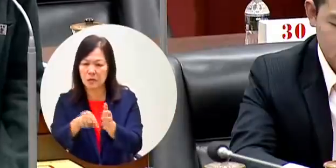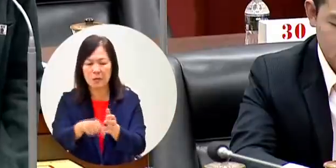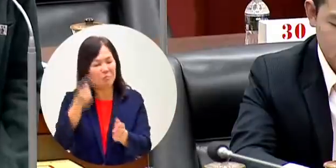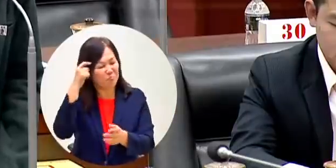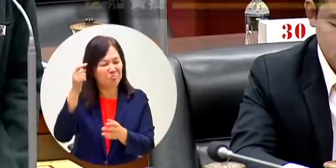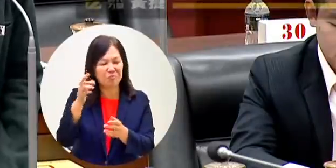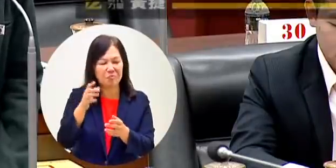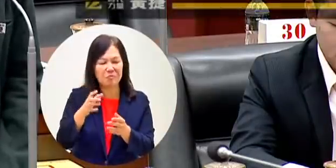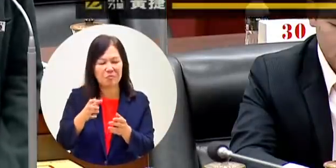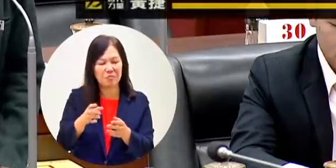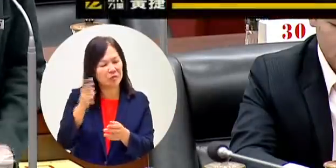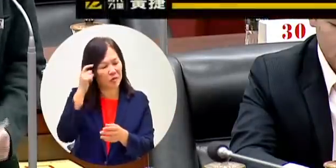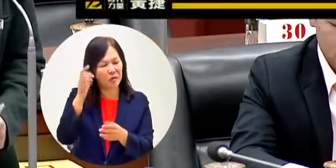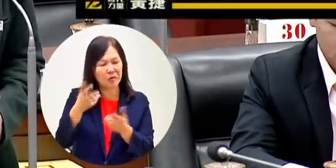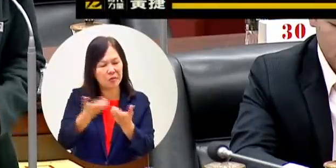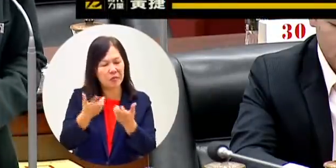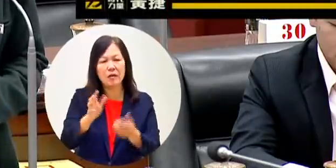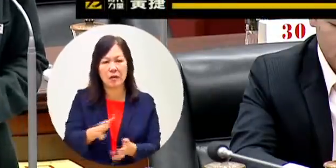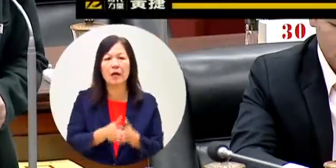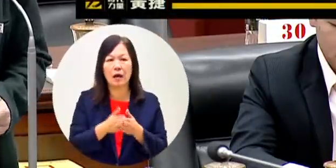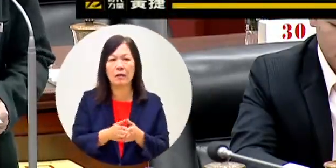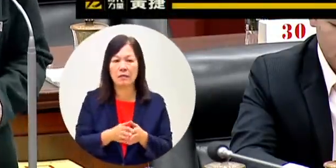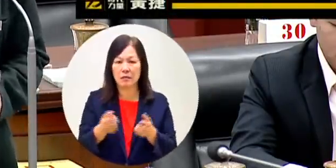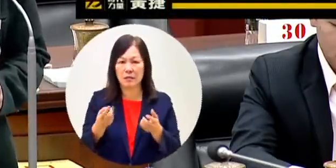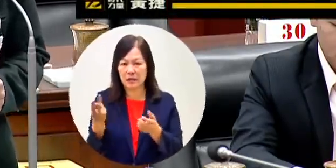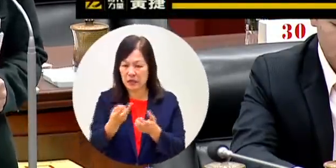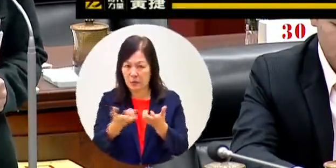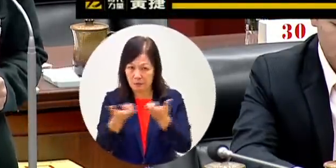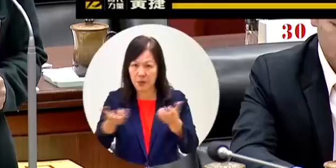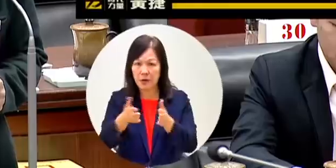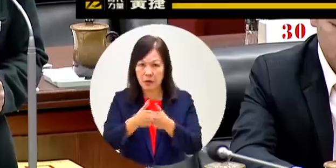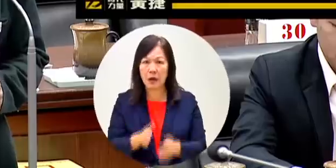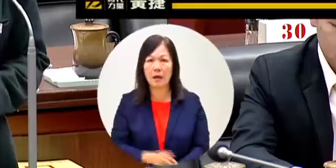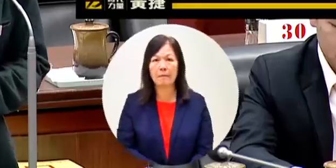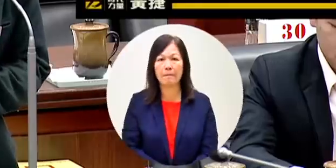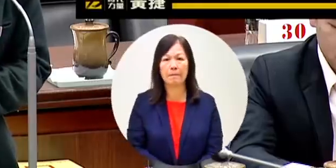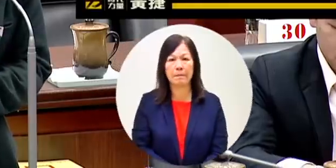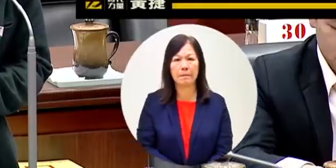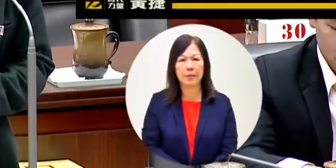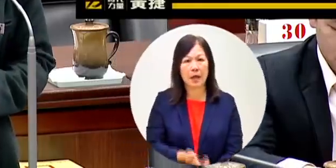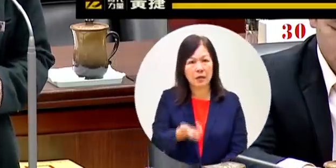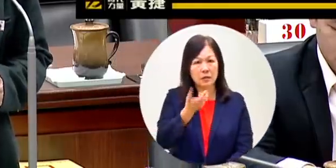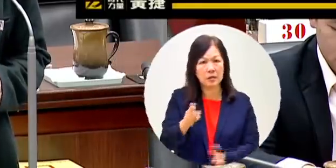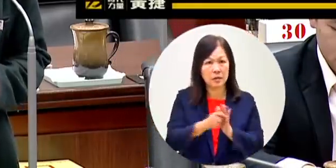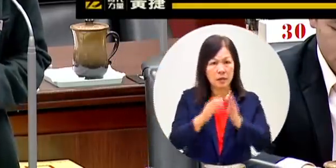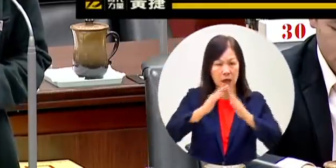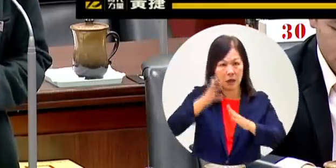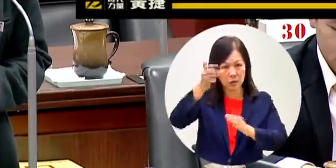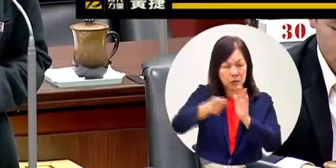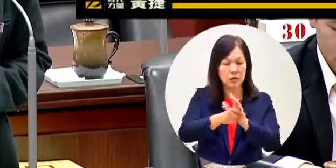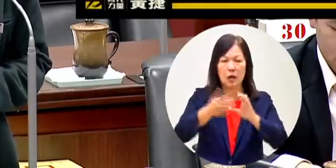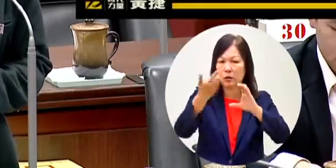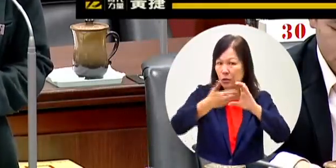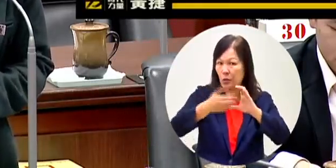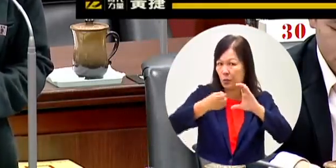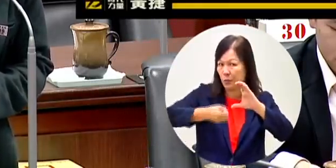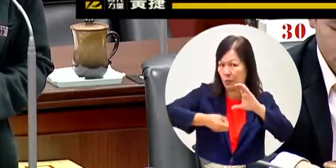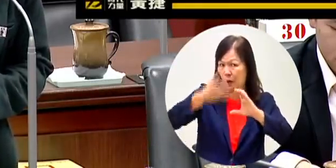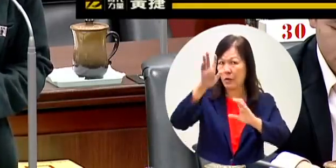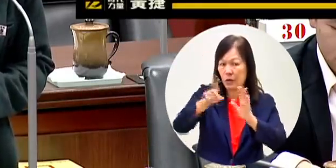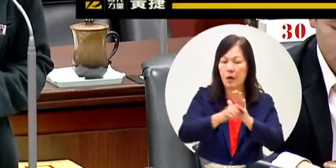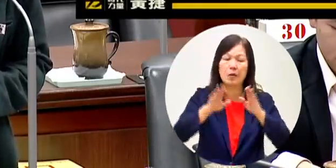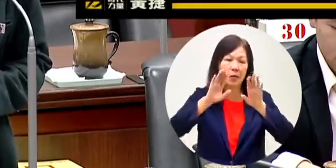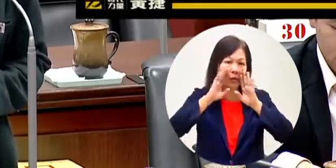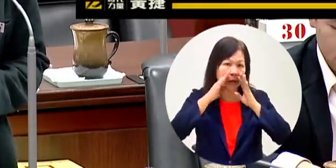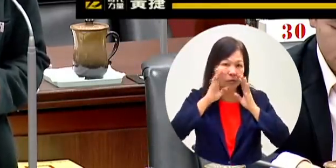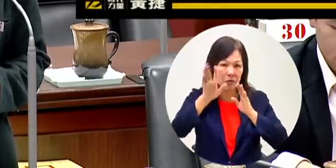治嘛。可是，在韩市长之前也有新闻说，在脸书上有一个讯息传出